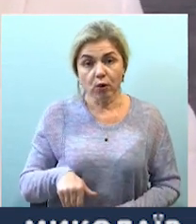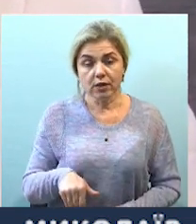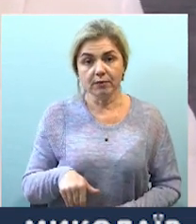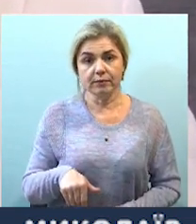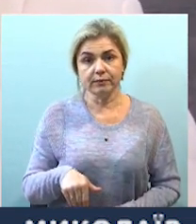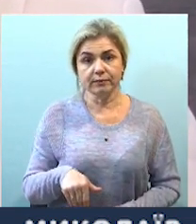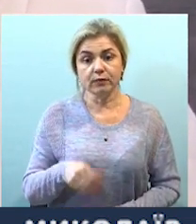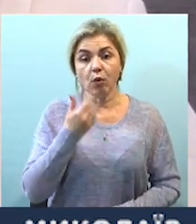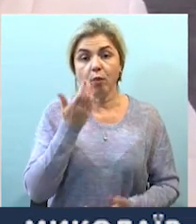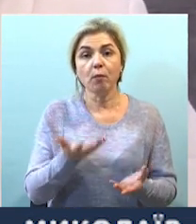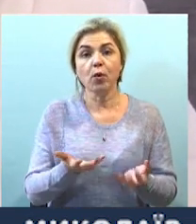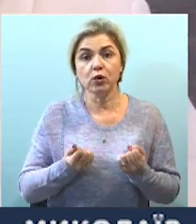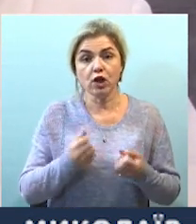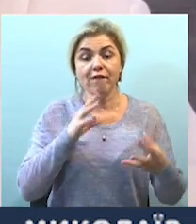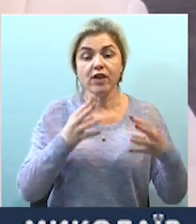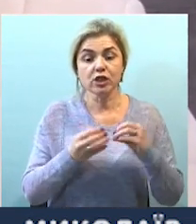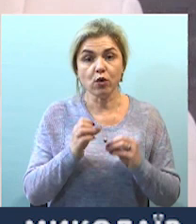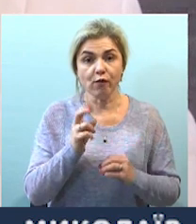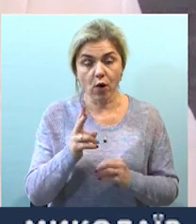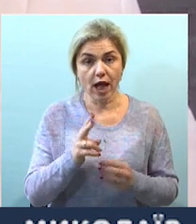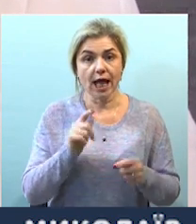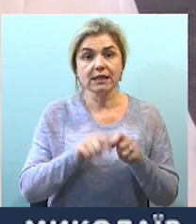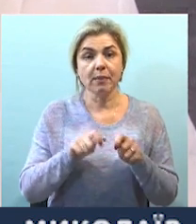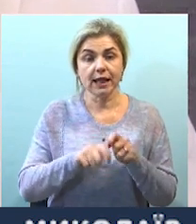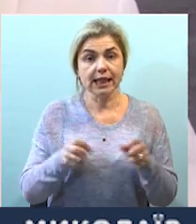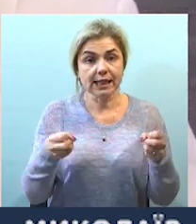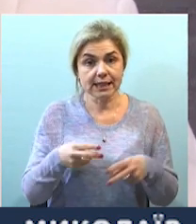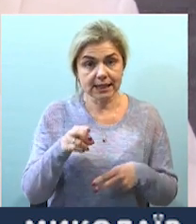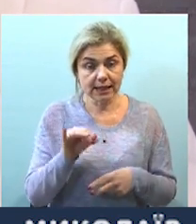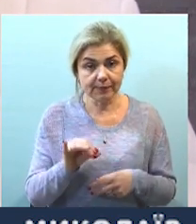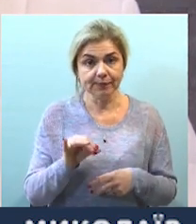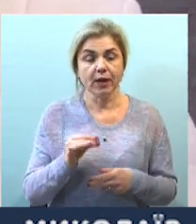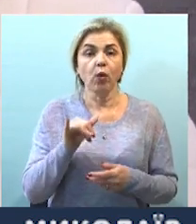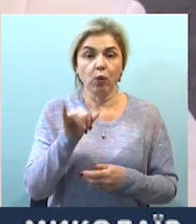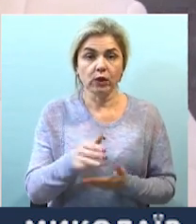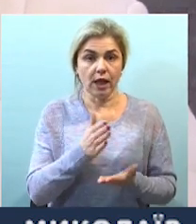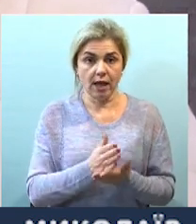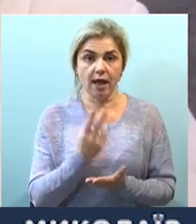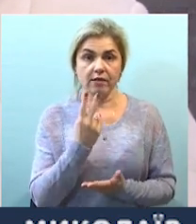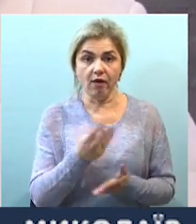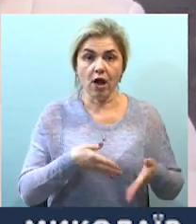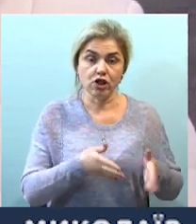при отриманні висновків експертизи в них є